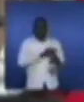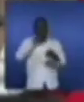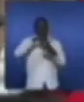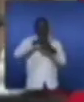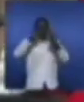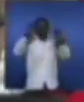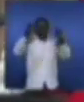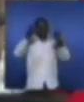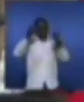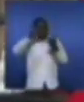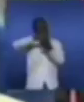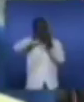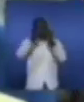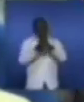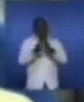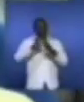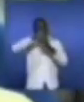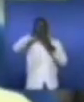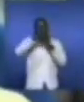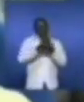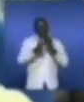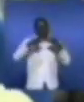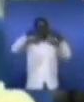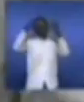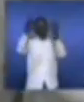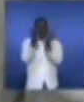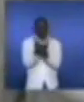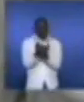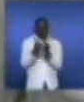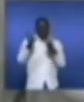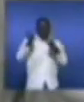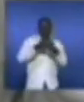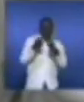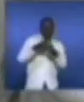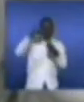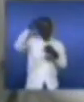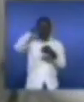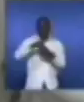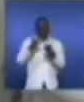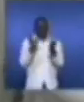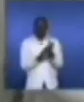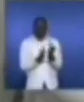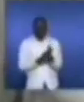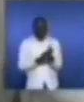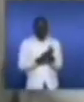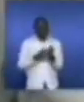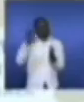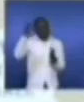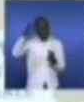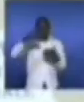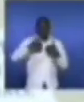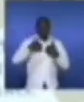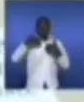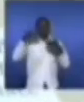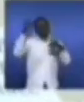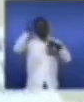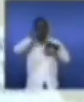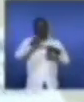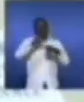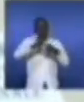changement climatique global ». Ces journées, premières du genre dans cette école, abordent un sujet qui est